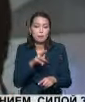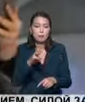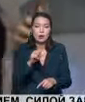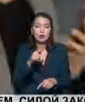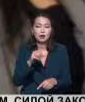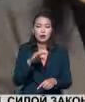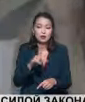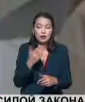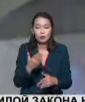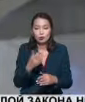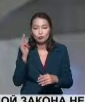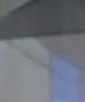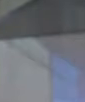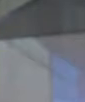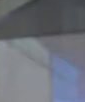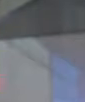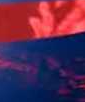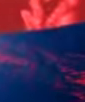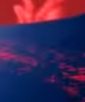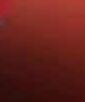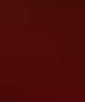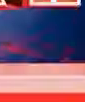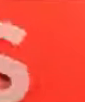повышаем квалификацию.